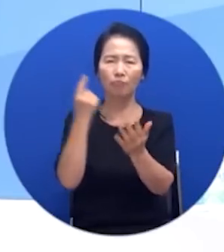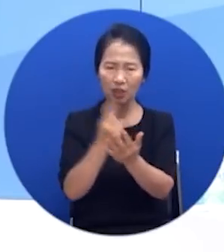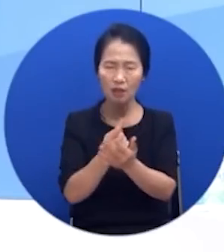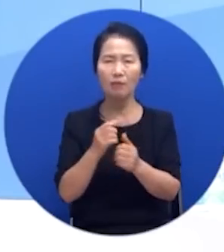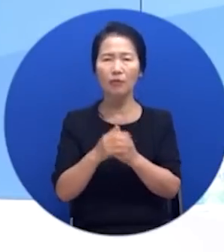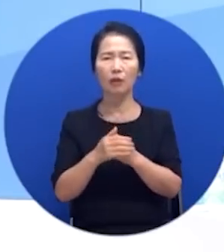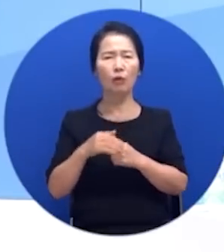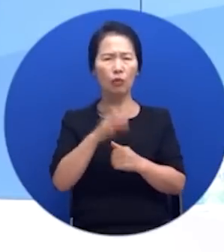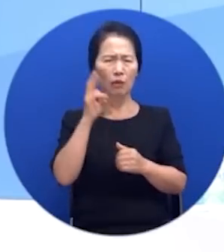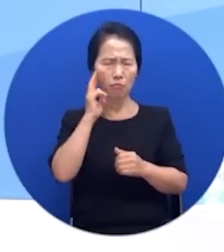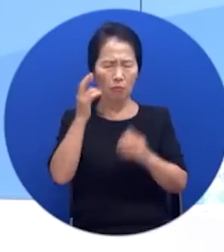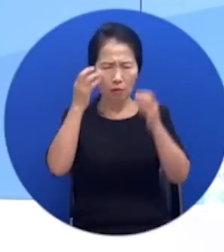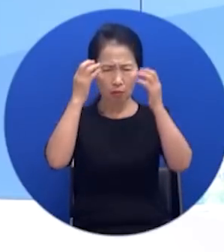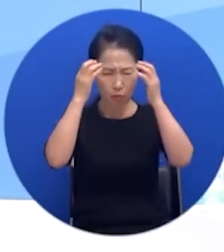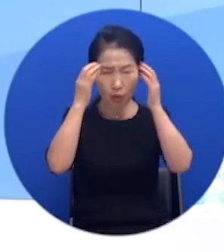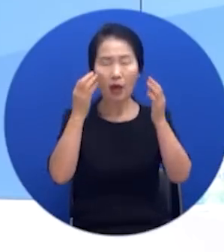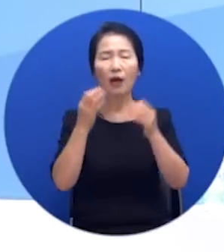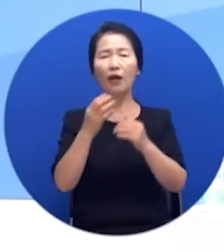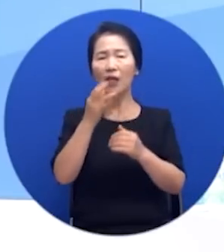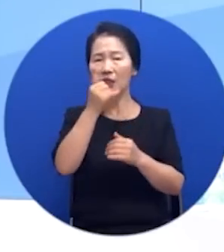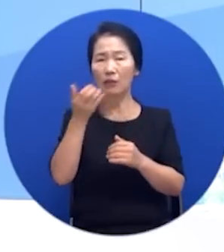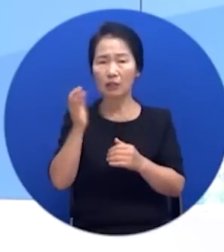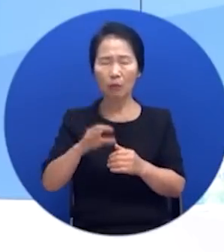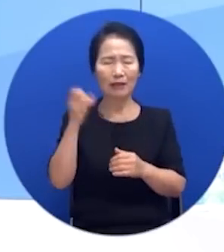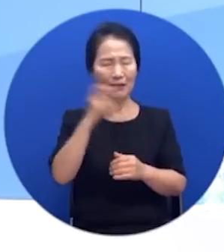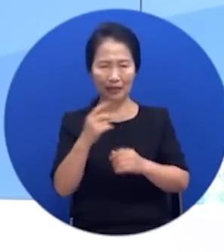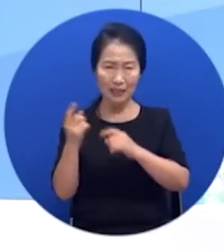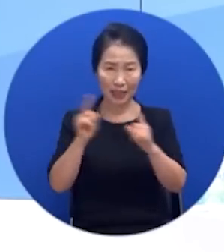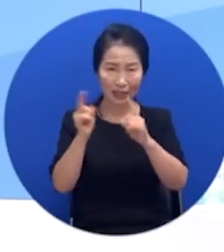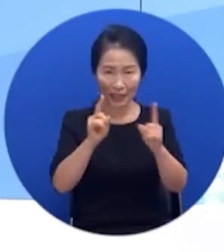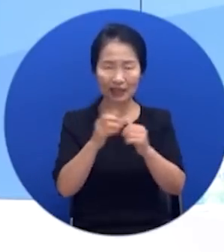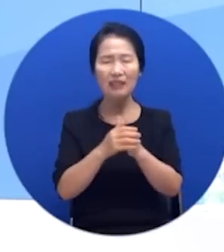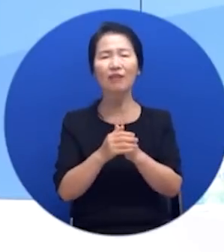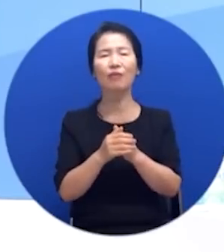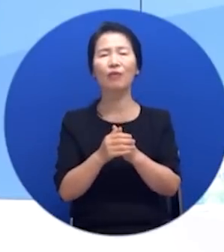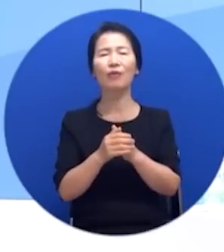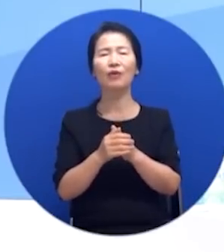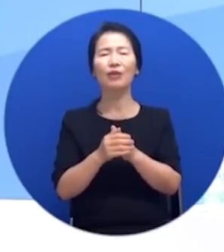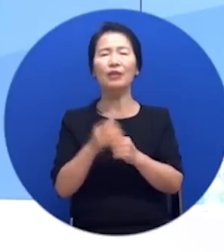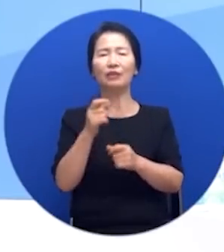여러 가지 심한 고난을 보이신 주께서 우리를 다시 살리시며 땅 깊은